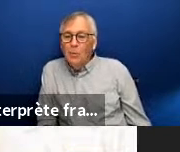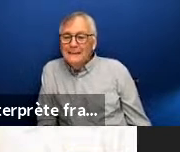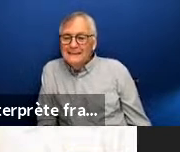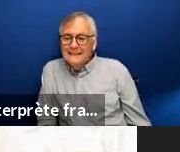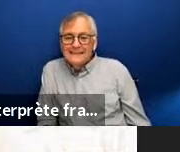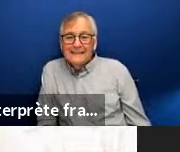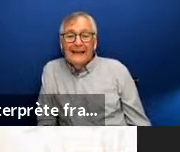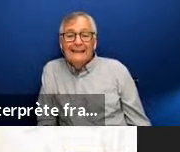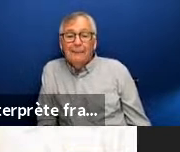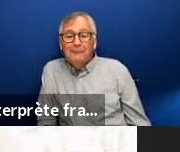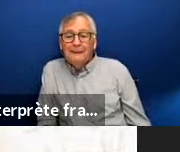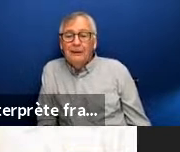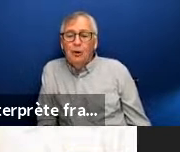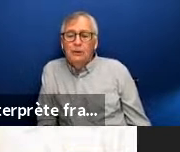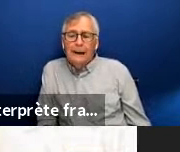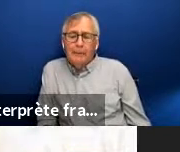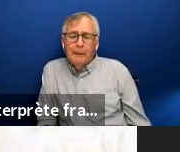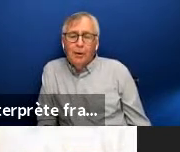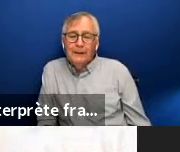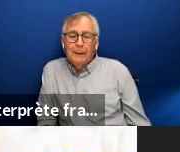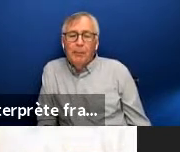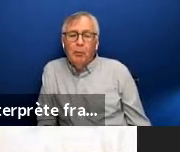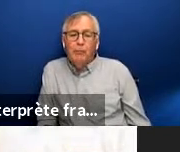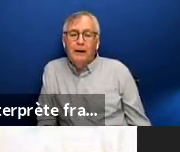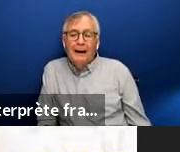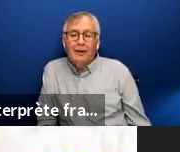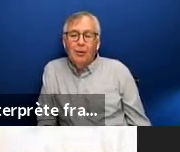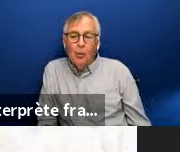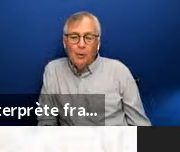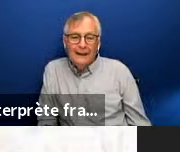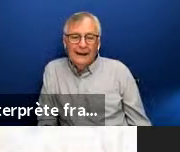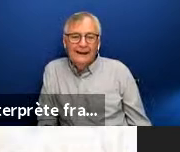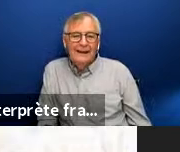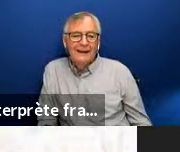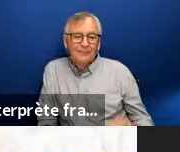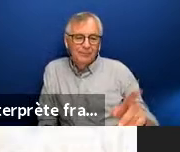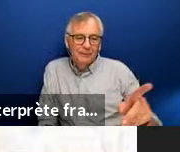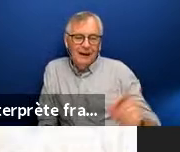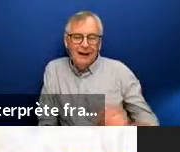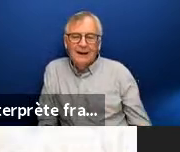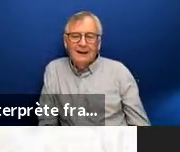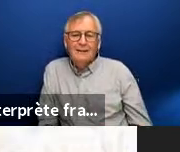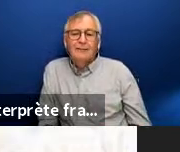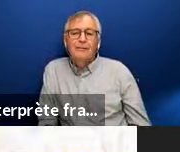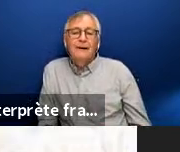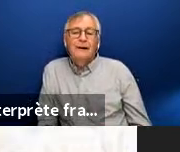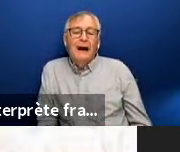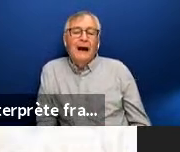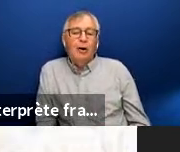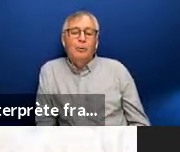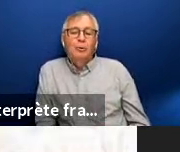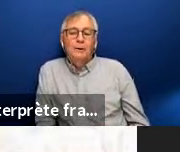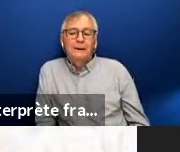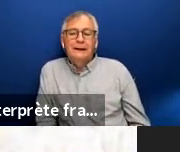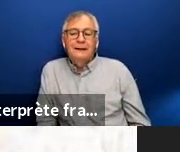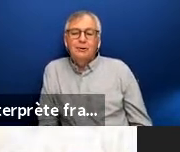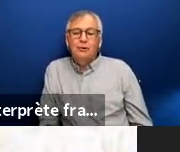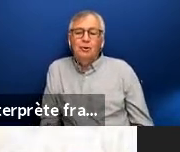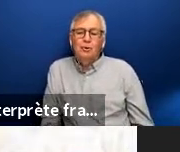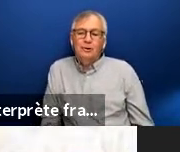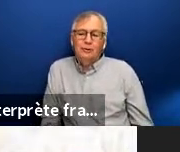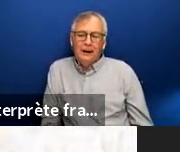en 2010, d'adapter le drapeau franco-ontarien en